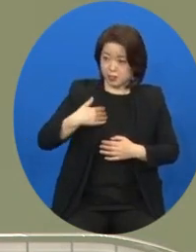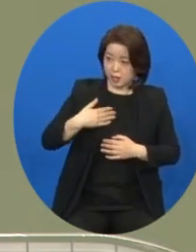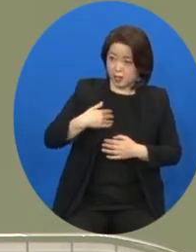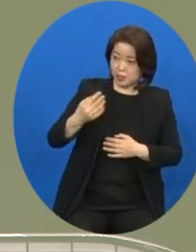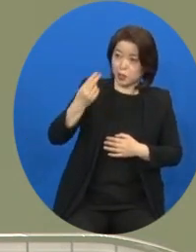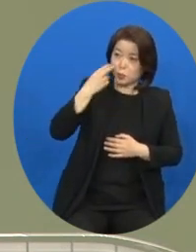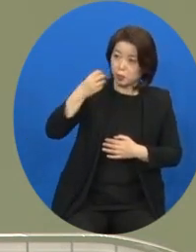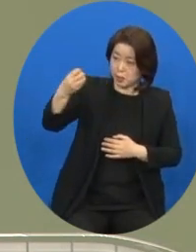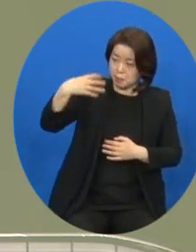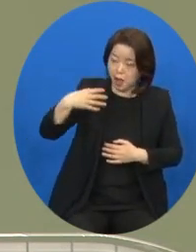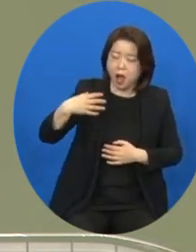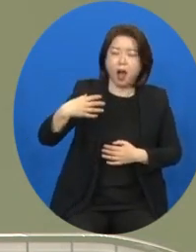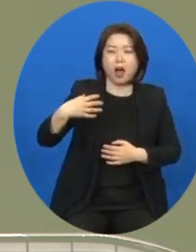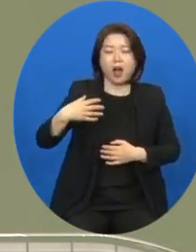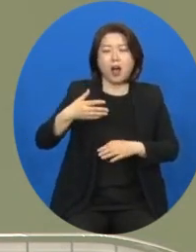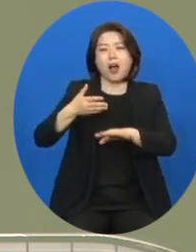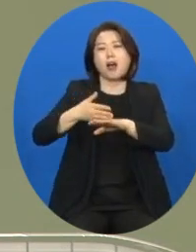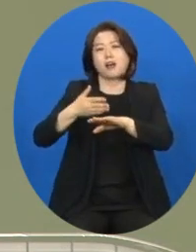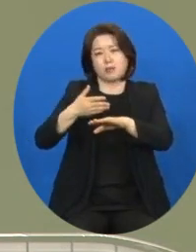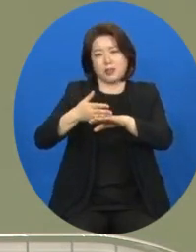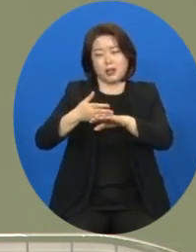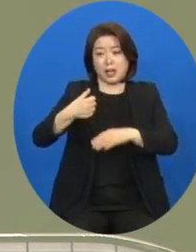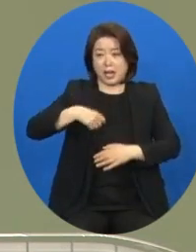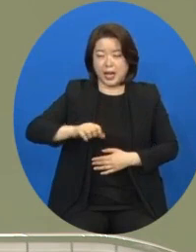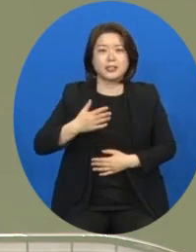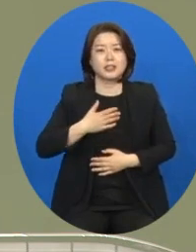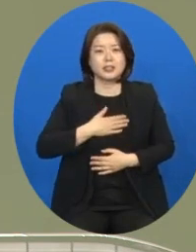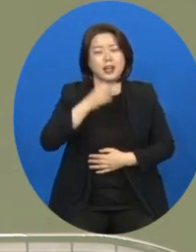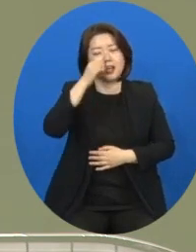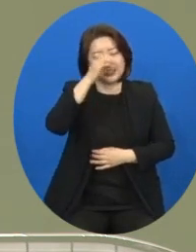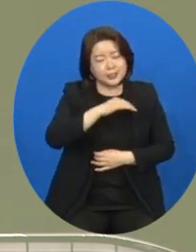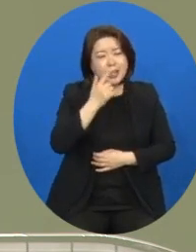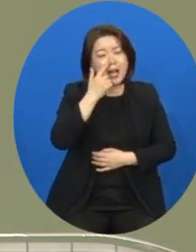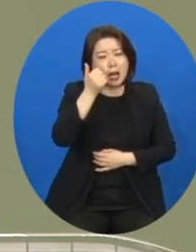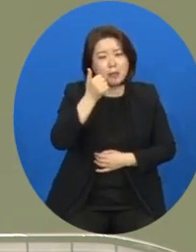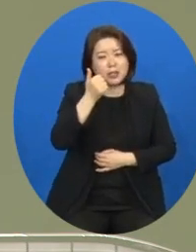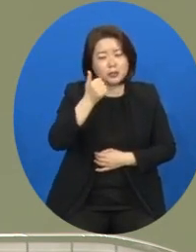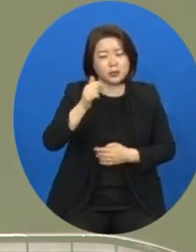아들이 아버지인 나를 그냥 아버지로 받아주는구나.